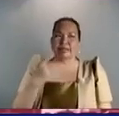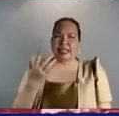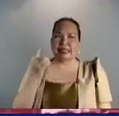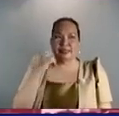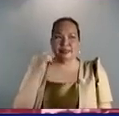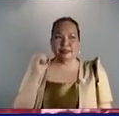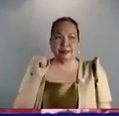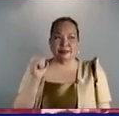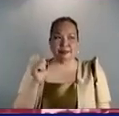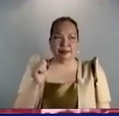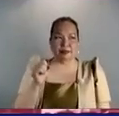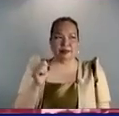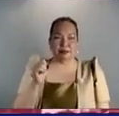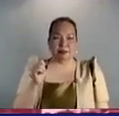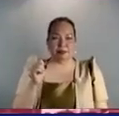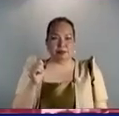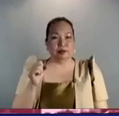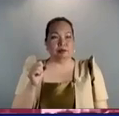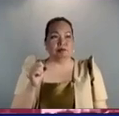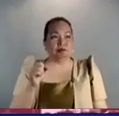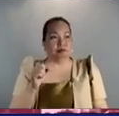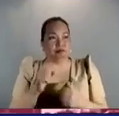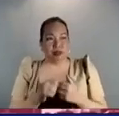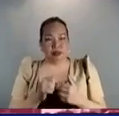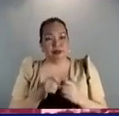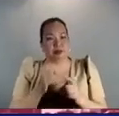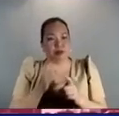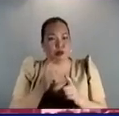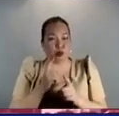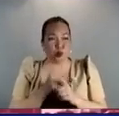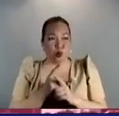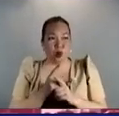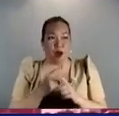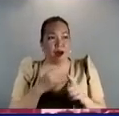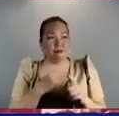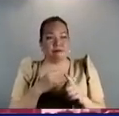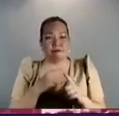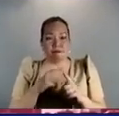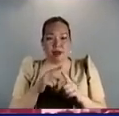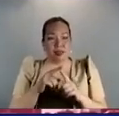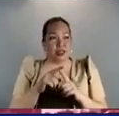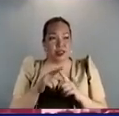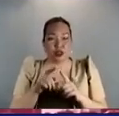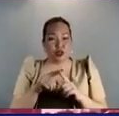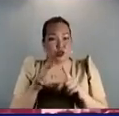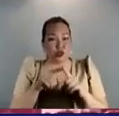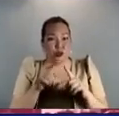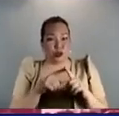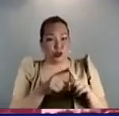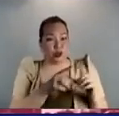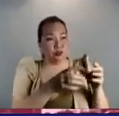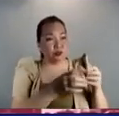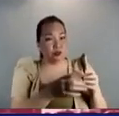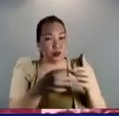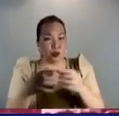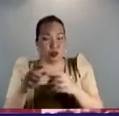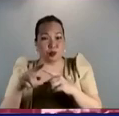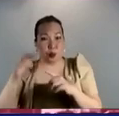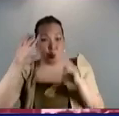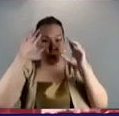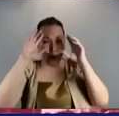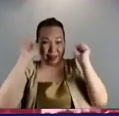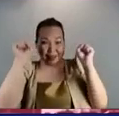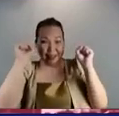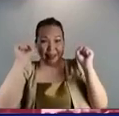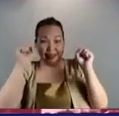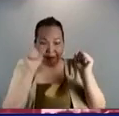can be seen that way, na dahil ito ay galing sa iba-ibang mga kampo, mga kasama ng mga dating Pangulo, kumbaga